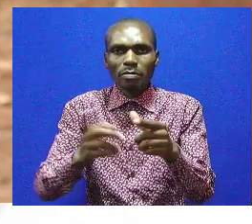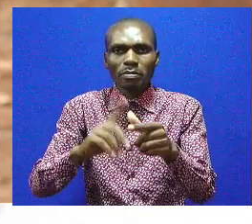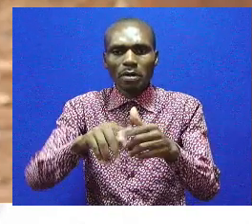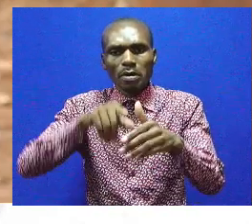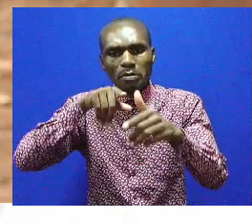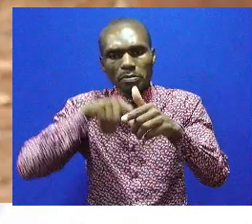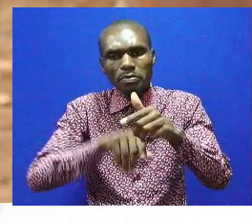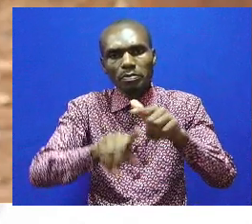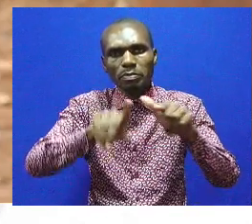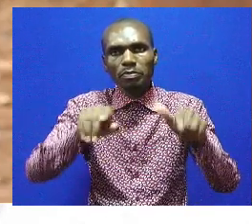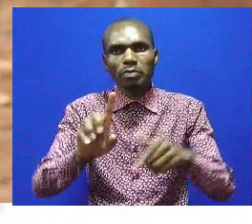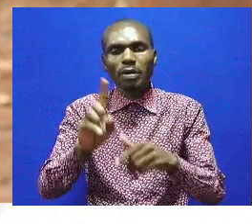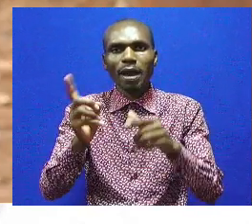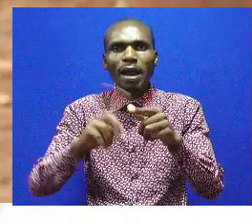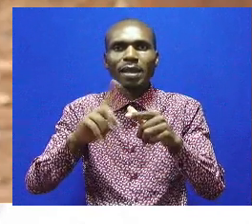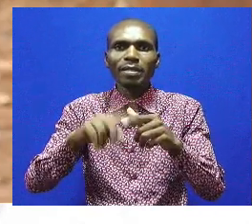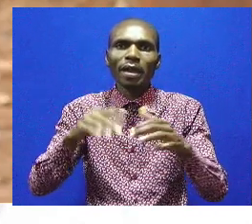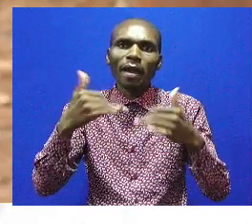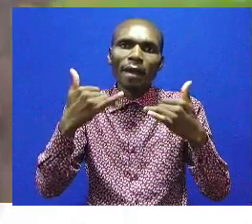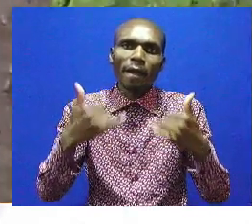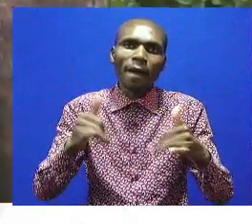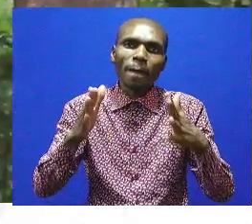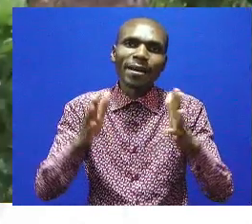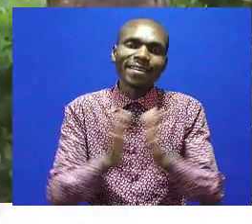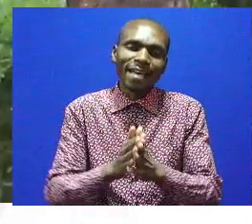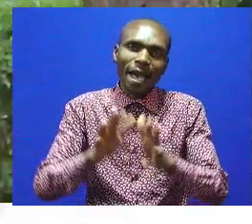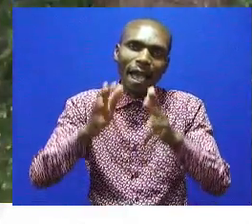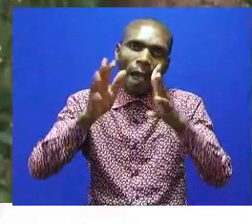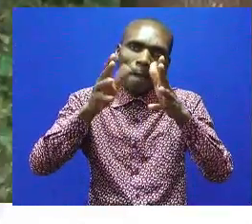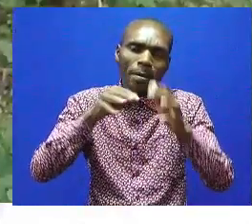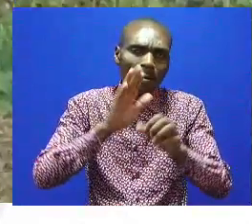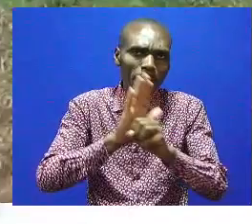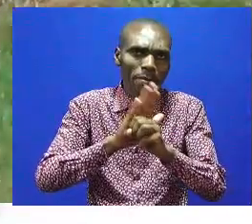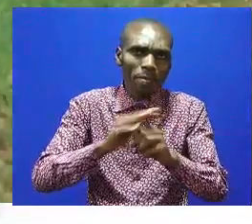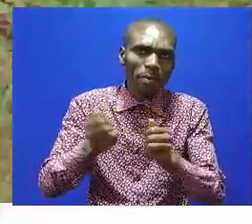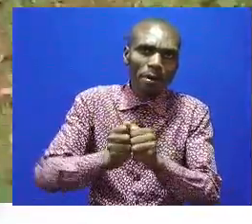goli macho piga ka bana mo go monene